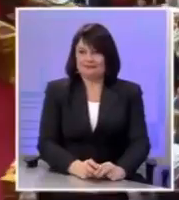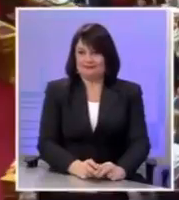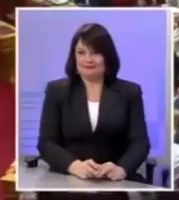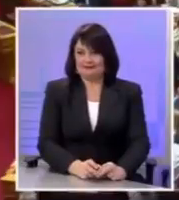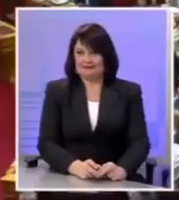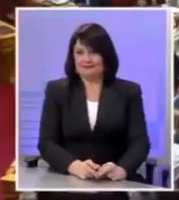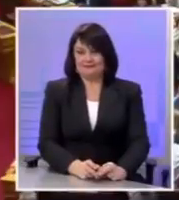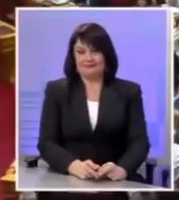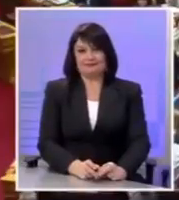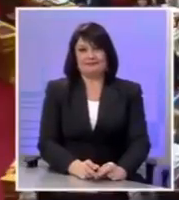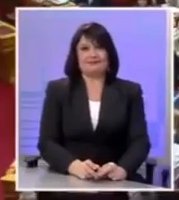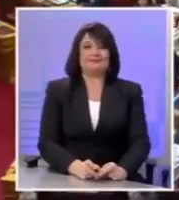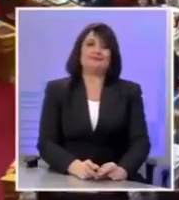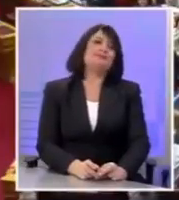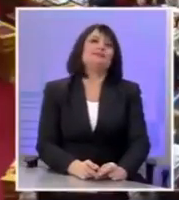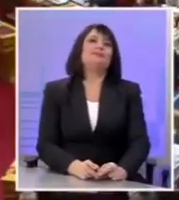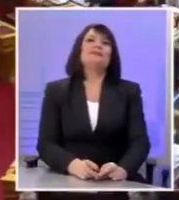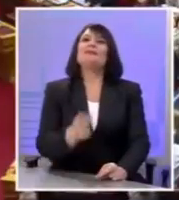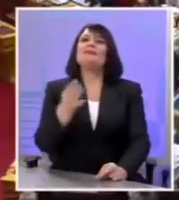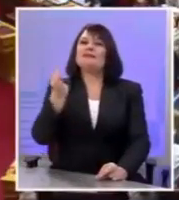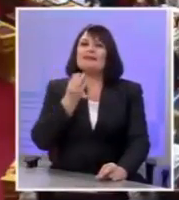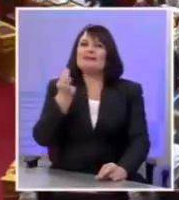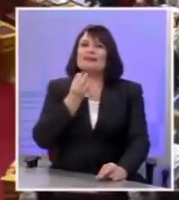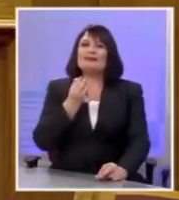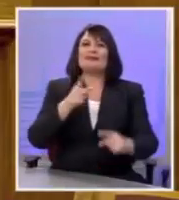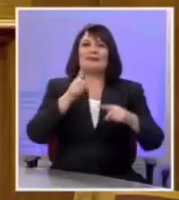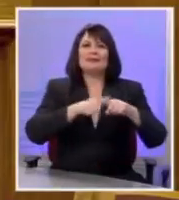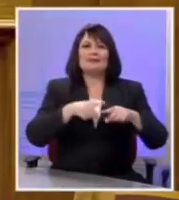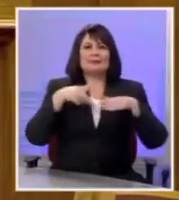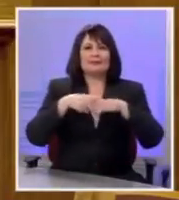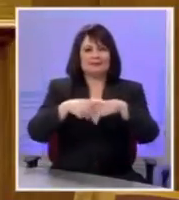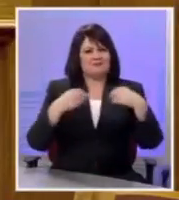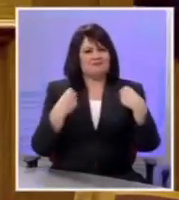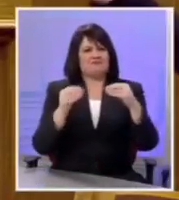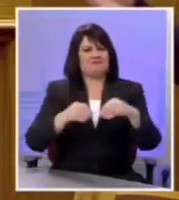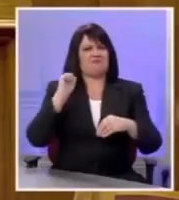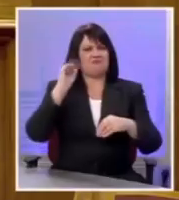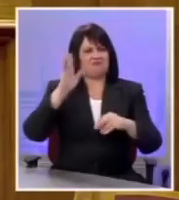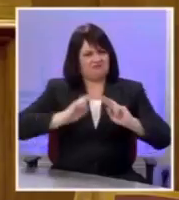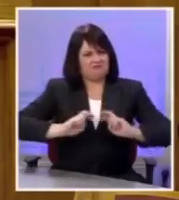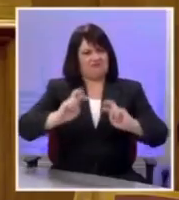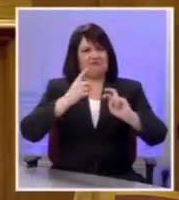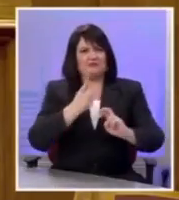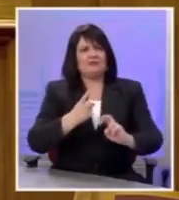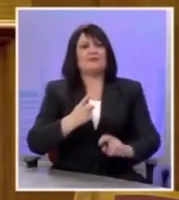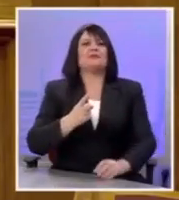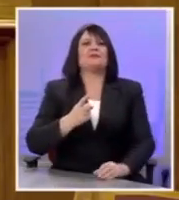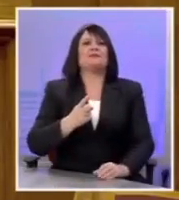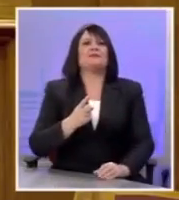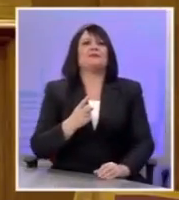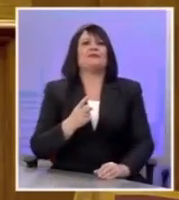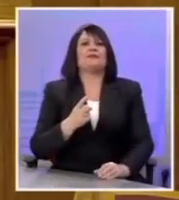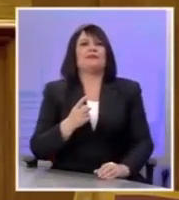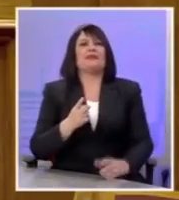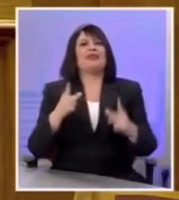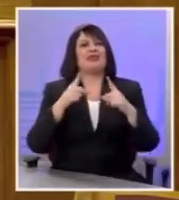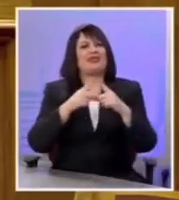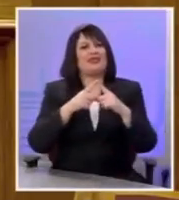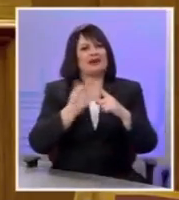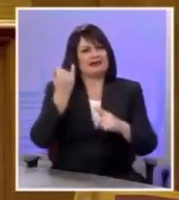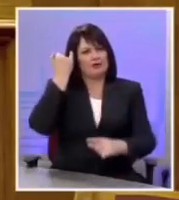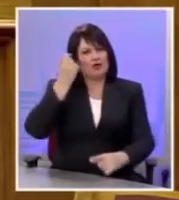Για τον αθελινισμό των ελληνικών τραπεζών που σας απάντησε ο κύριος Δραγασάκης, ο